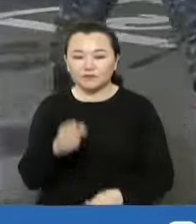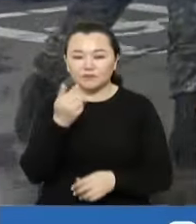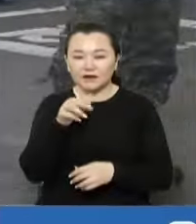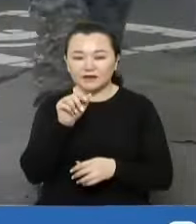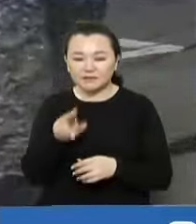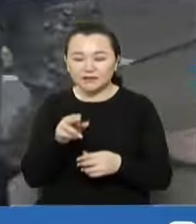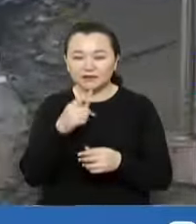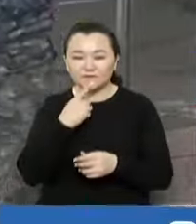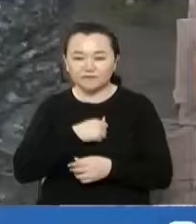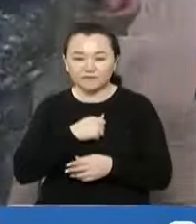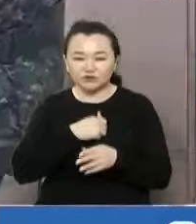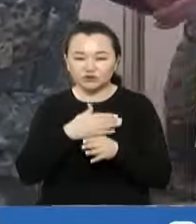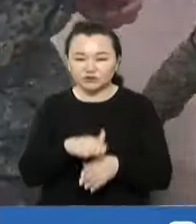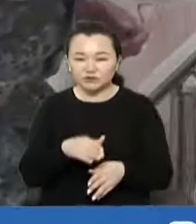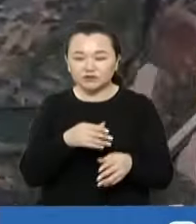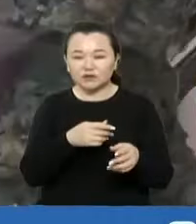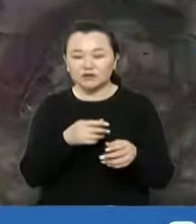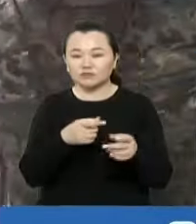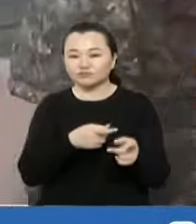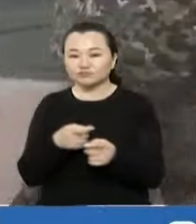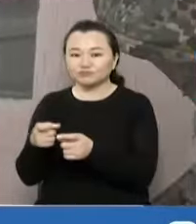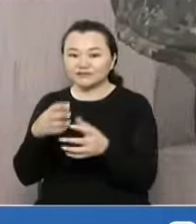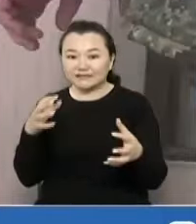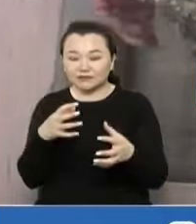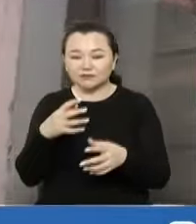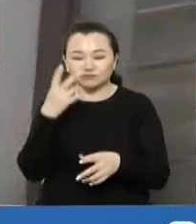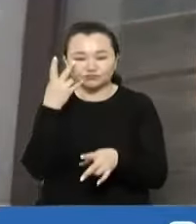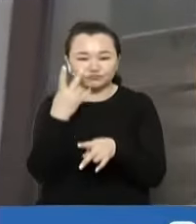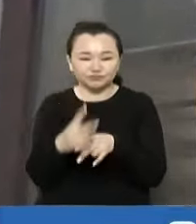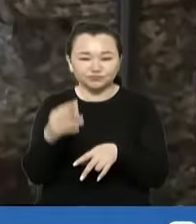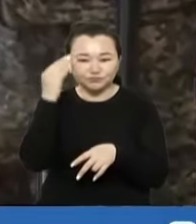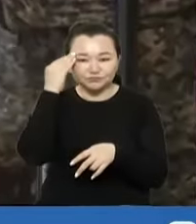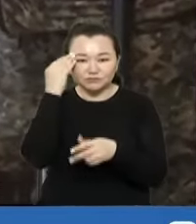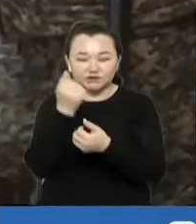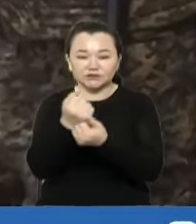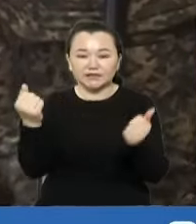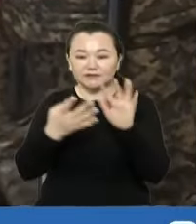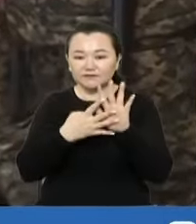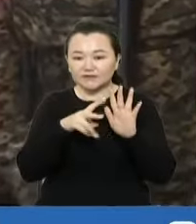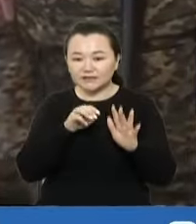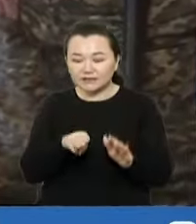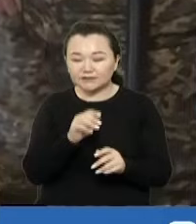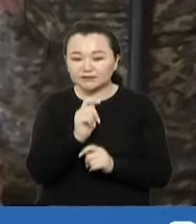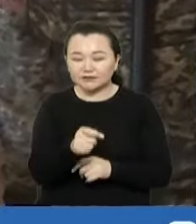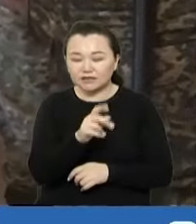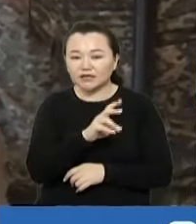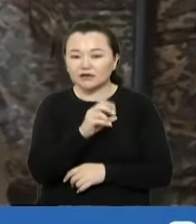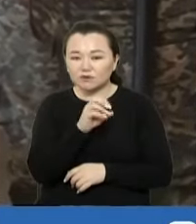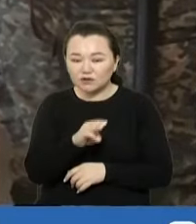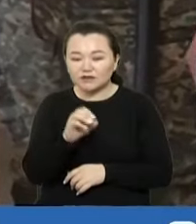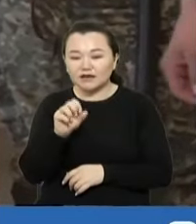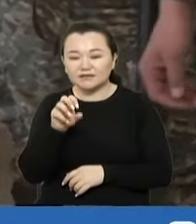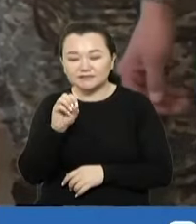Байзақтағы әскери бөлімде оқ-дәрі сақталған қойманы қасақана жарды деп 9 жылға сотталған Ерболат Тұранов пен Әсет